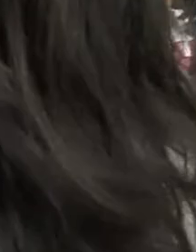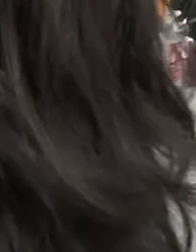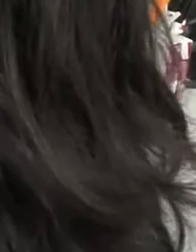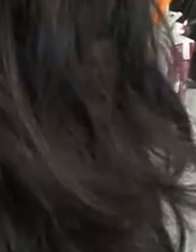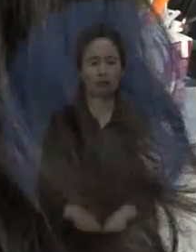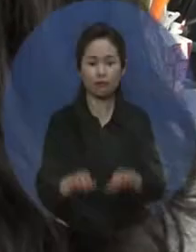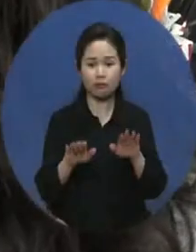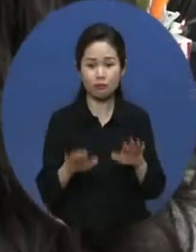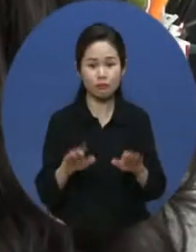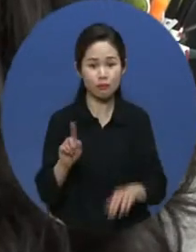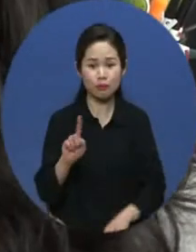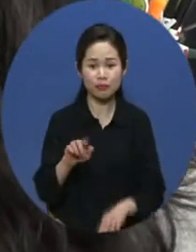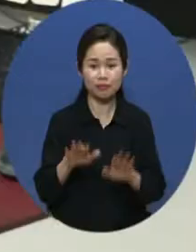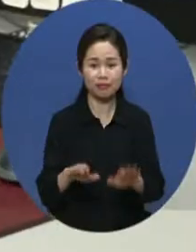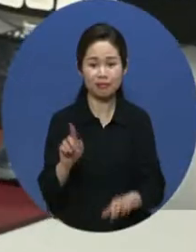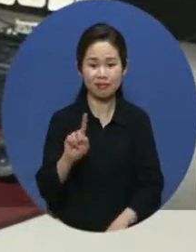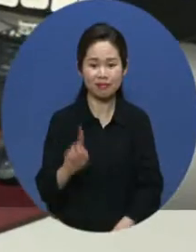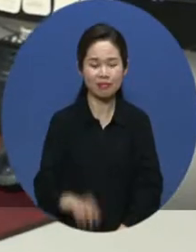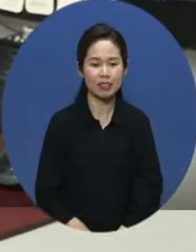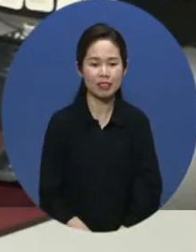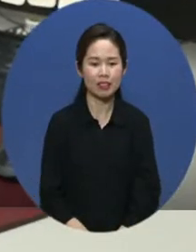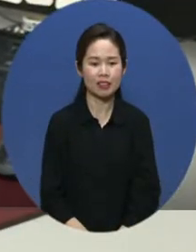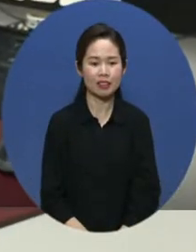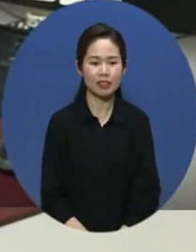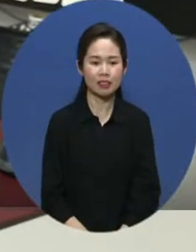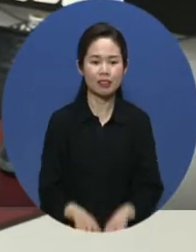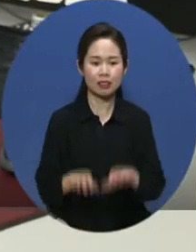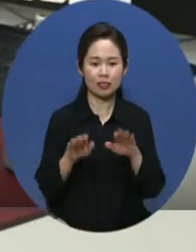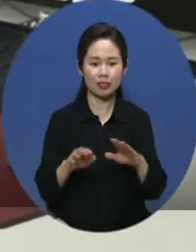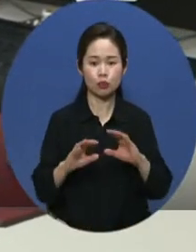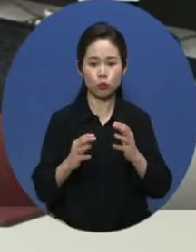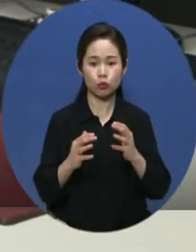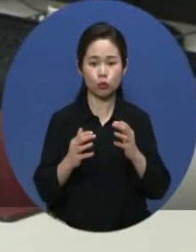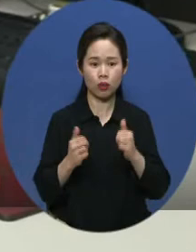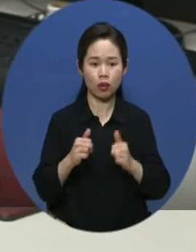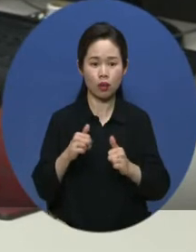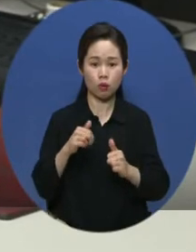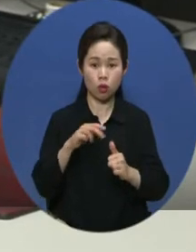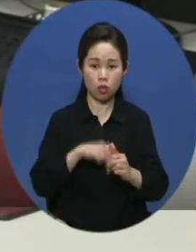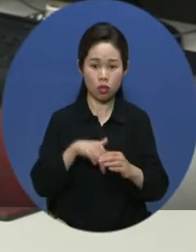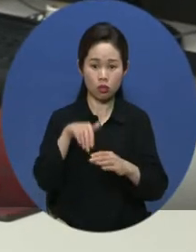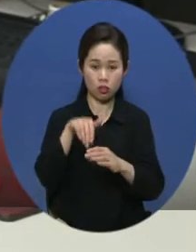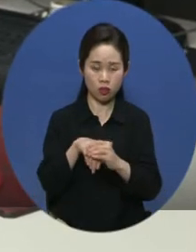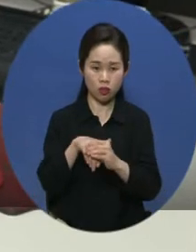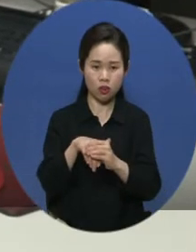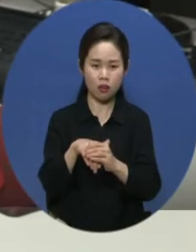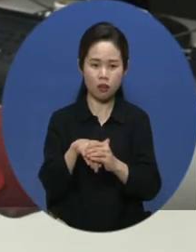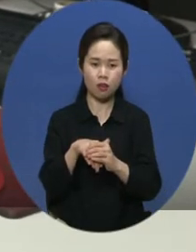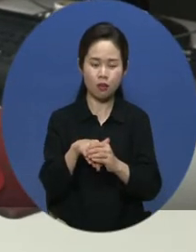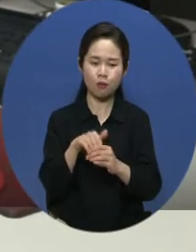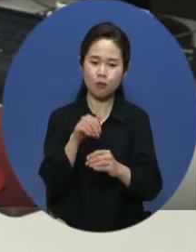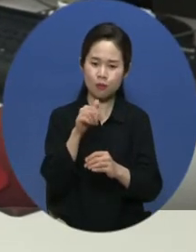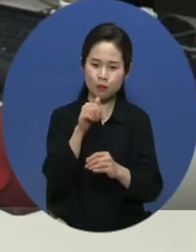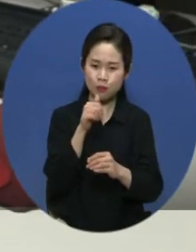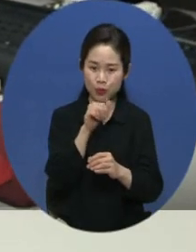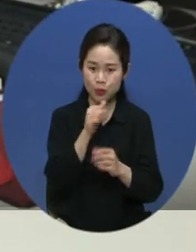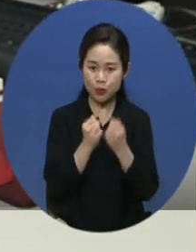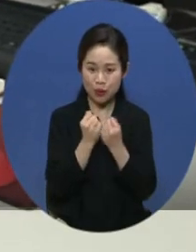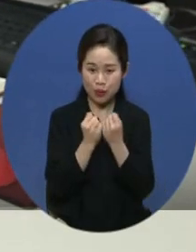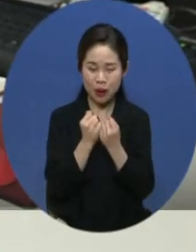지금 어떤 작업 접고 있었던 거예요? 지금 국회의원 선거 안내 자료를 쉬운 글로 작성하고